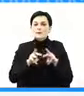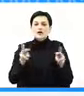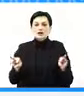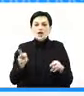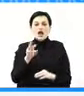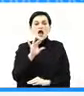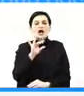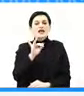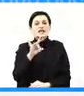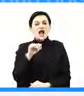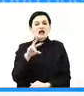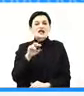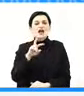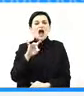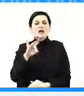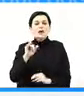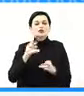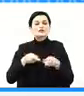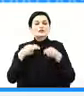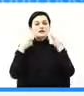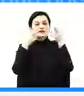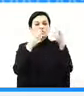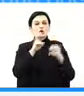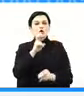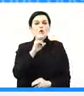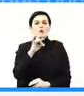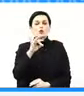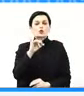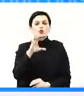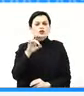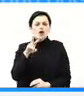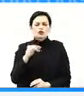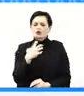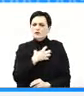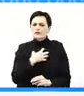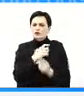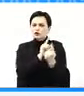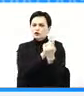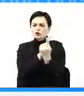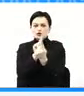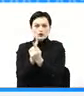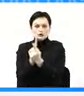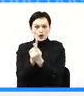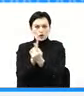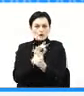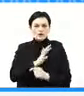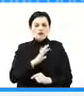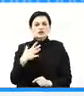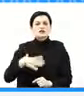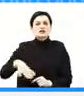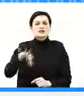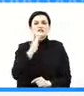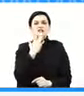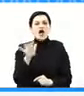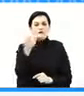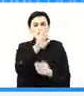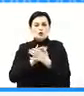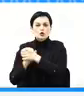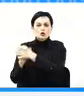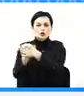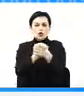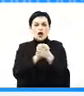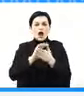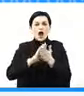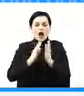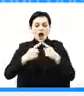ირაკლი ღარიბაშვილის ვიზიტს ბრიუსელში, სადაც ძალიან მნიშვნელოვანი შეხვედრები გაიმართა. საქართველოს ევროკავშირის